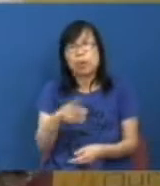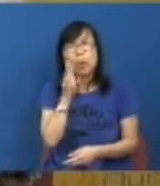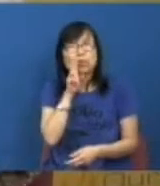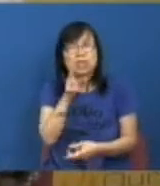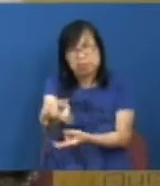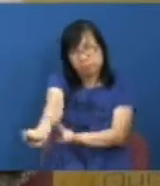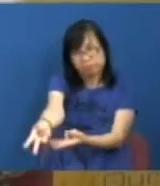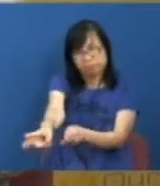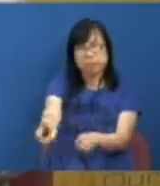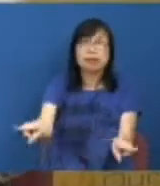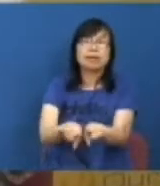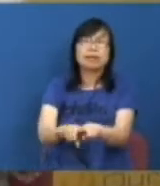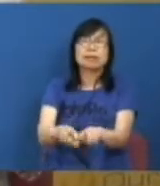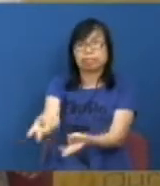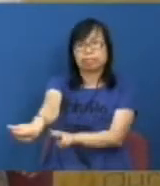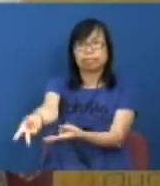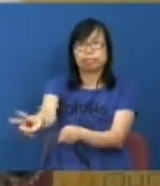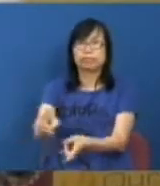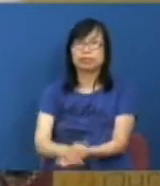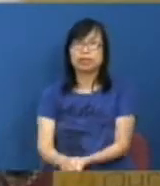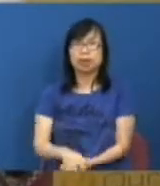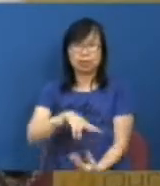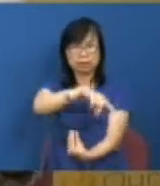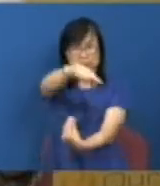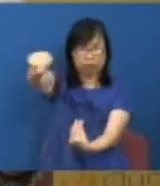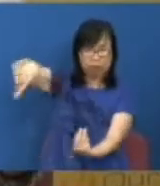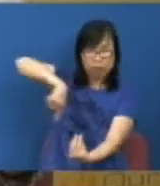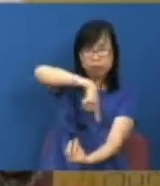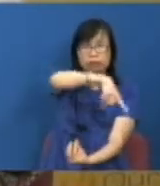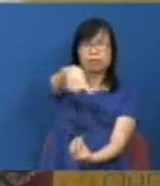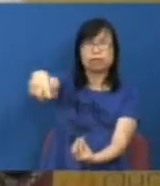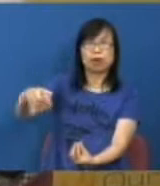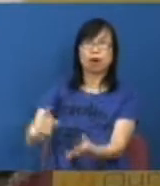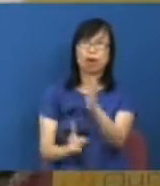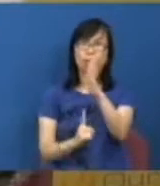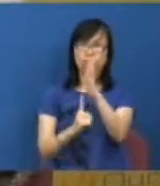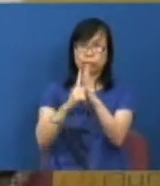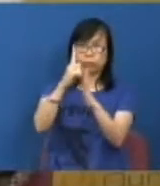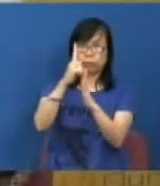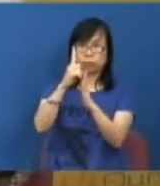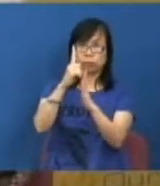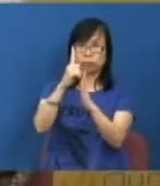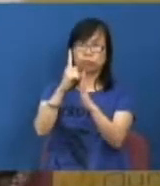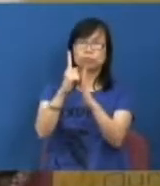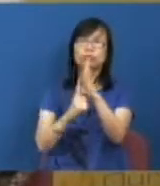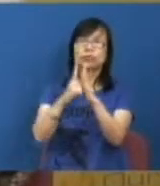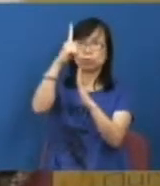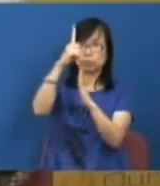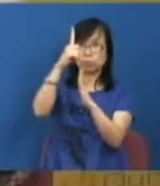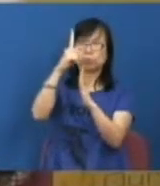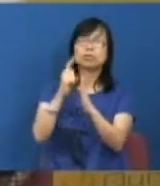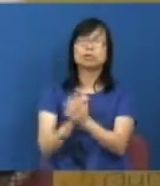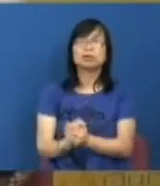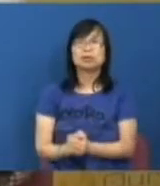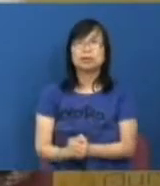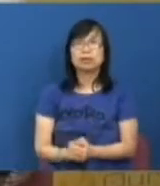齊燒，咁令到整體成個區域咧個氣個温度咧都會整體提升，即係唔